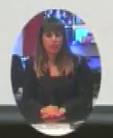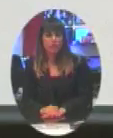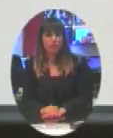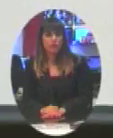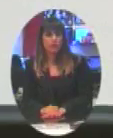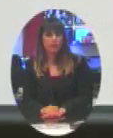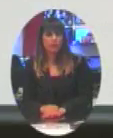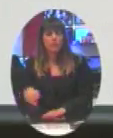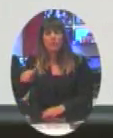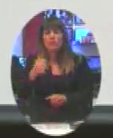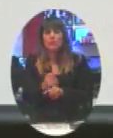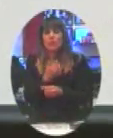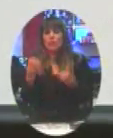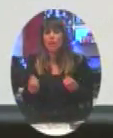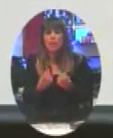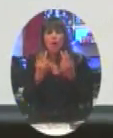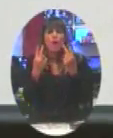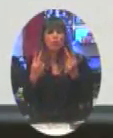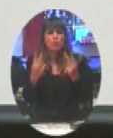עושות דברים כל כך חשובים